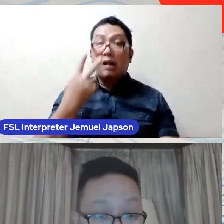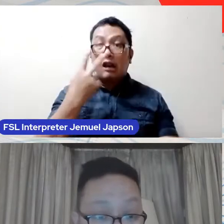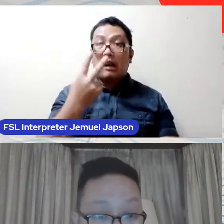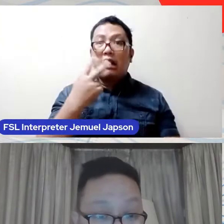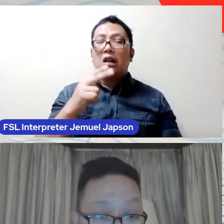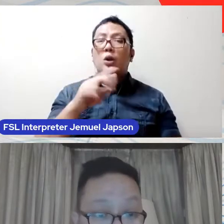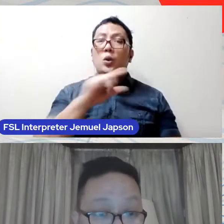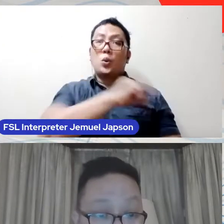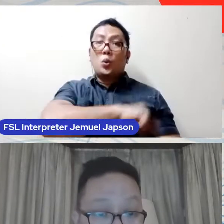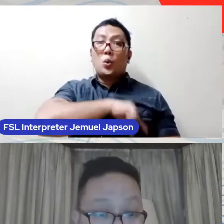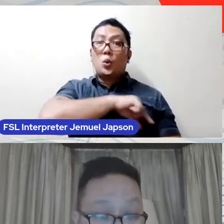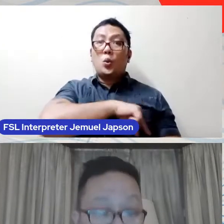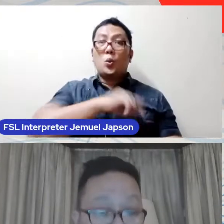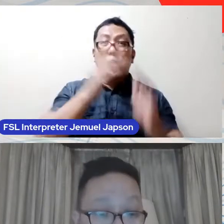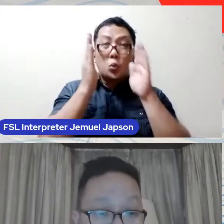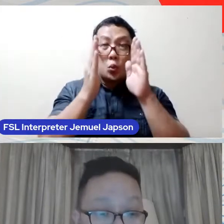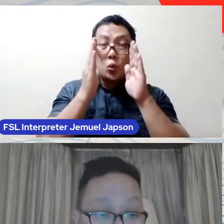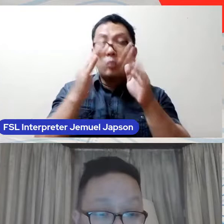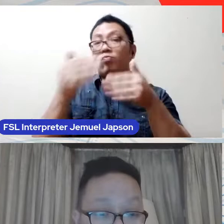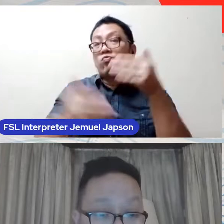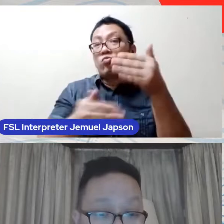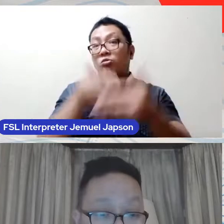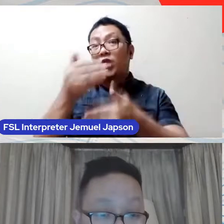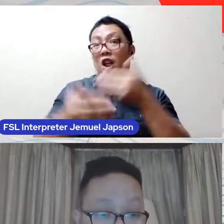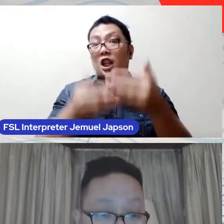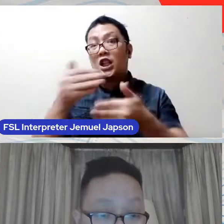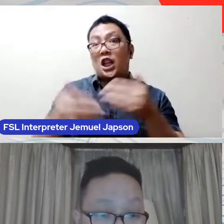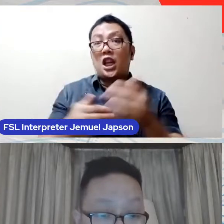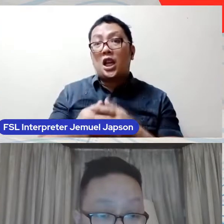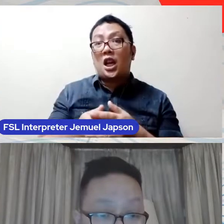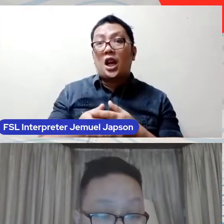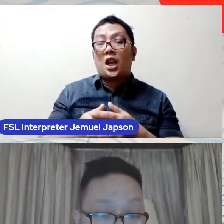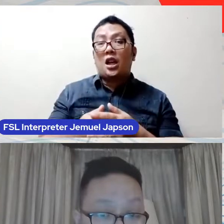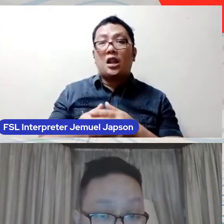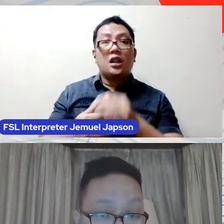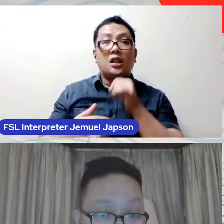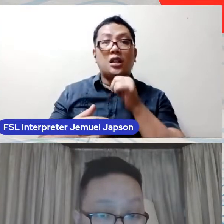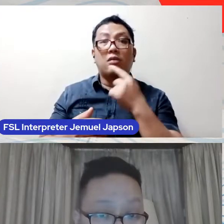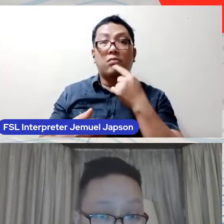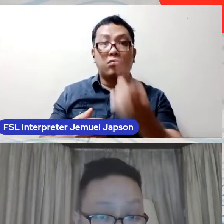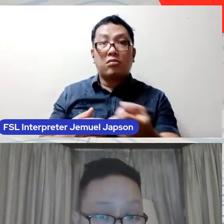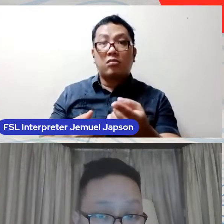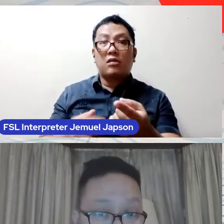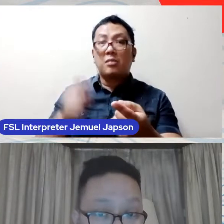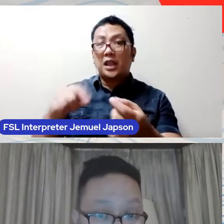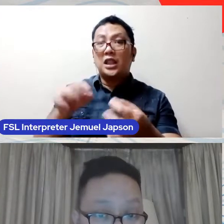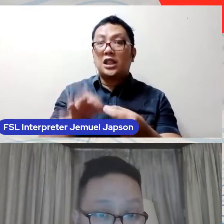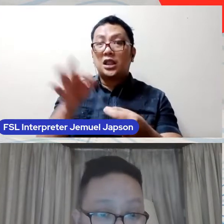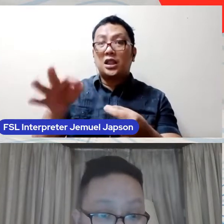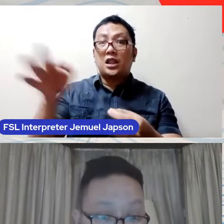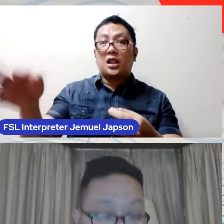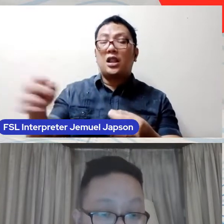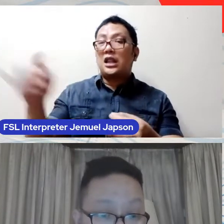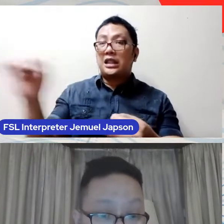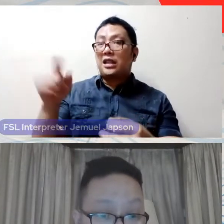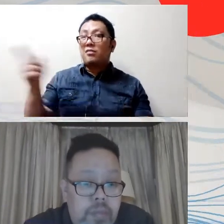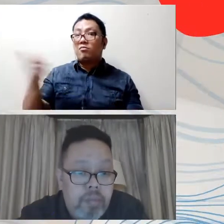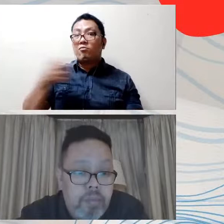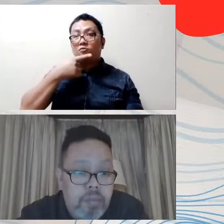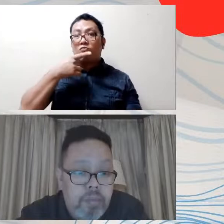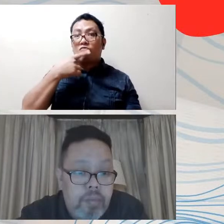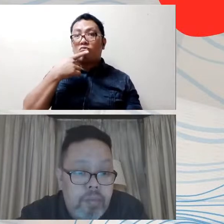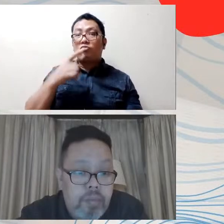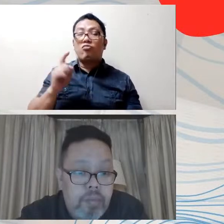quality ng tutok sa proseso. Kasi hindi naman sinasabi natin kailangan maging matagal kasi Director James mentioned about